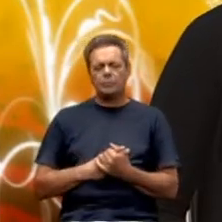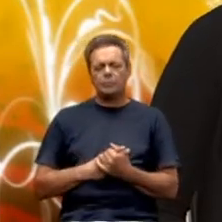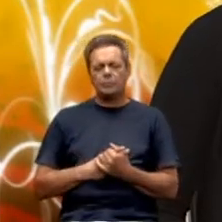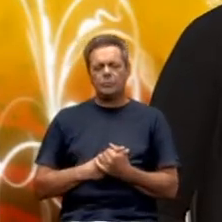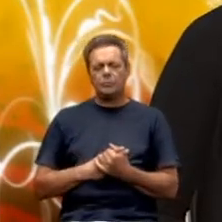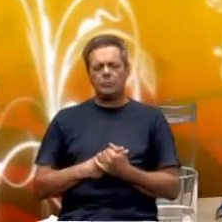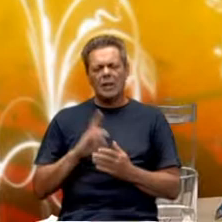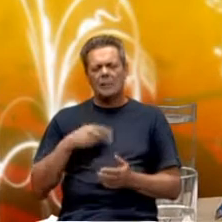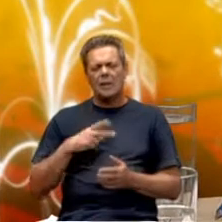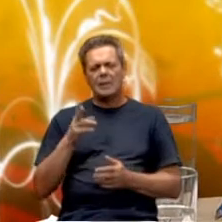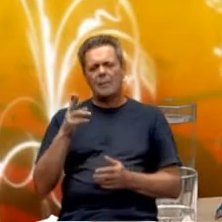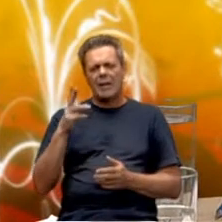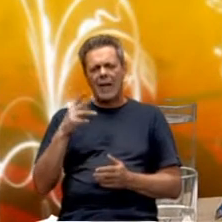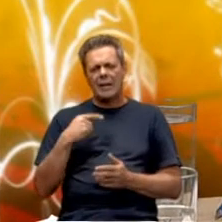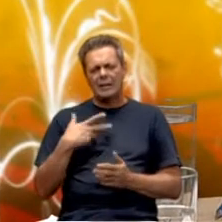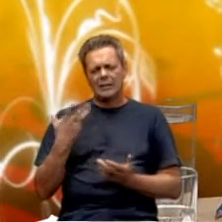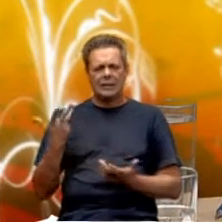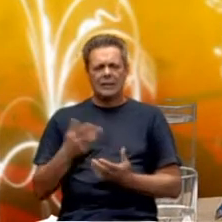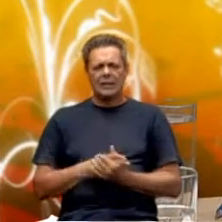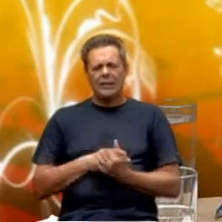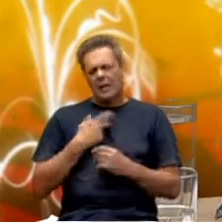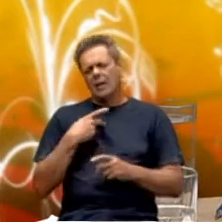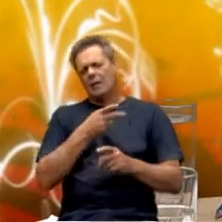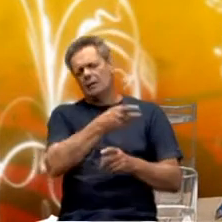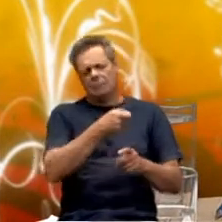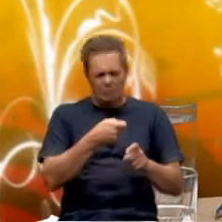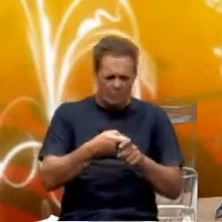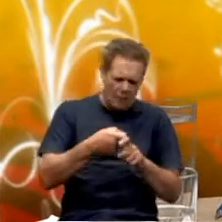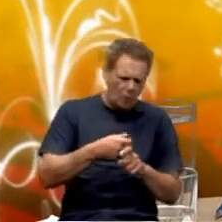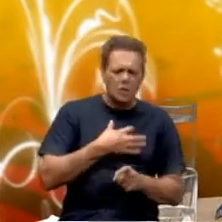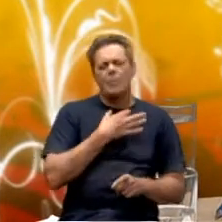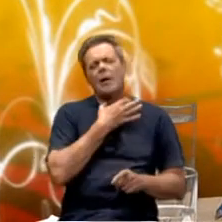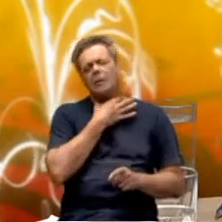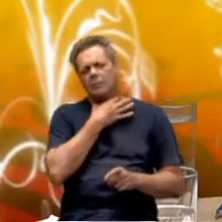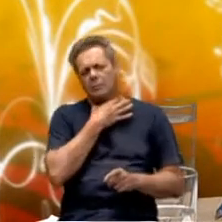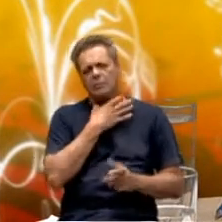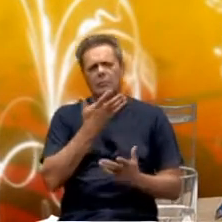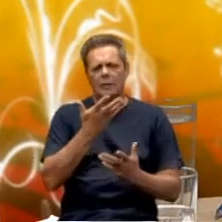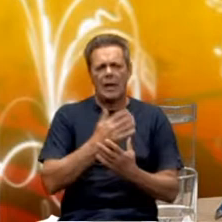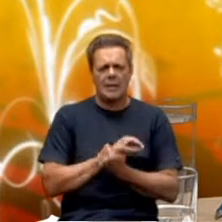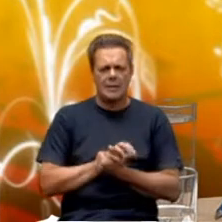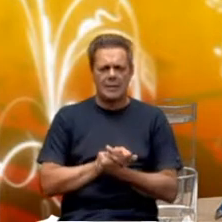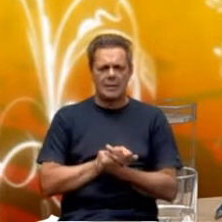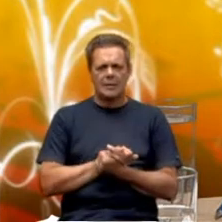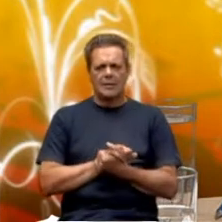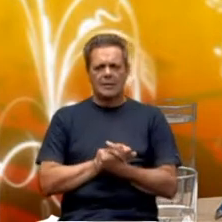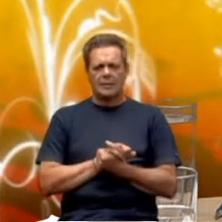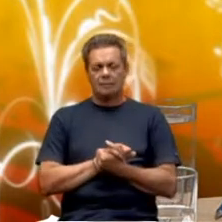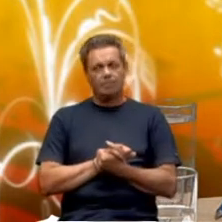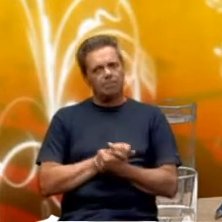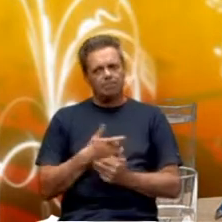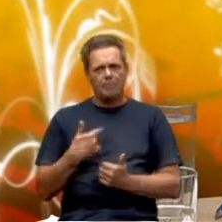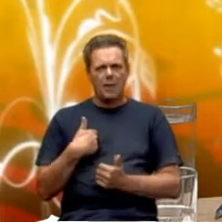ste imali... Ja sam imao sarkom, da, tumor kostiju na koljenu. Sarkom, tumor kostiju na koljenu. Gledajte, meni je